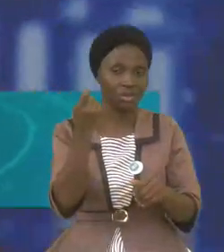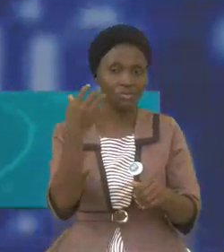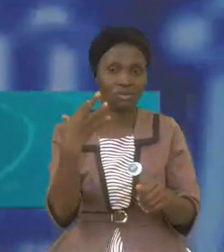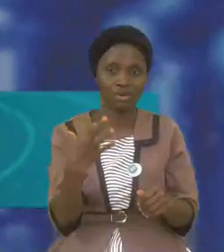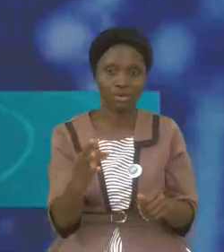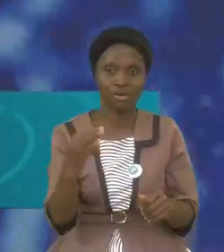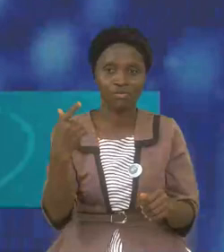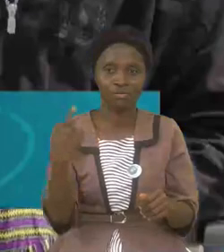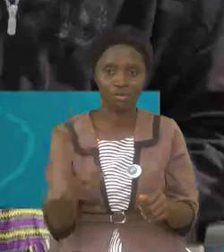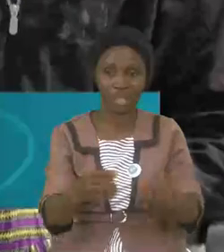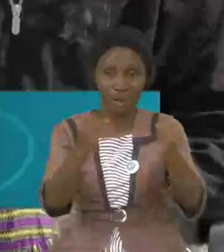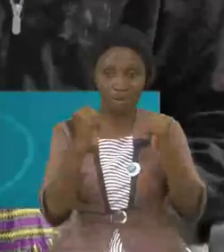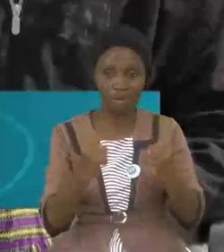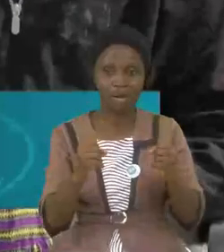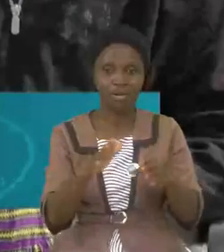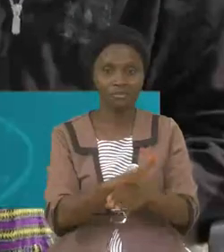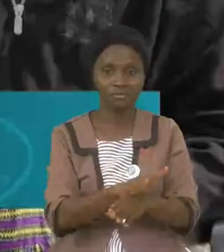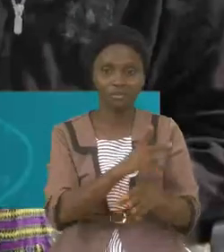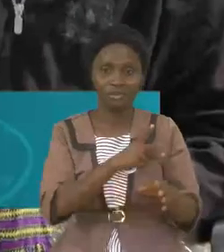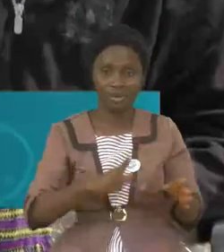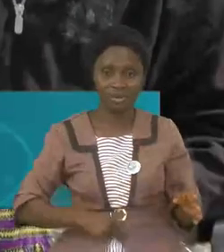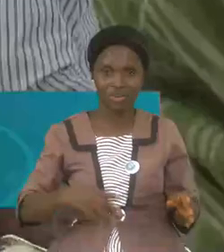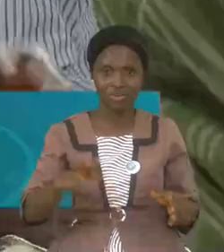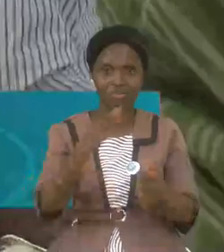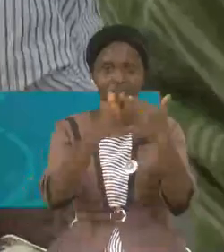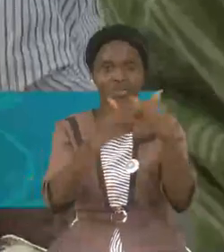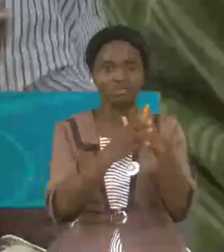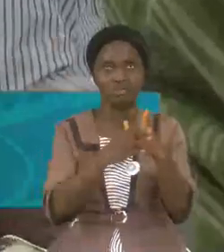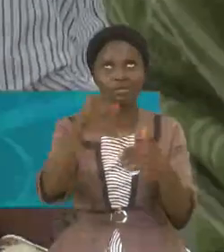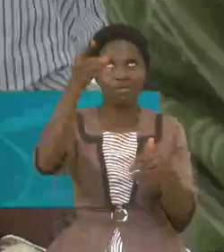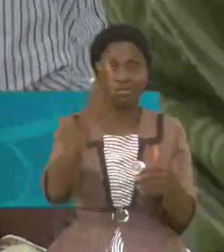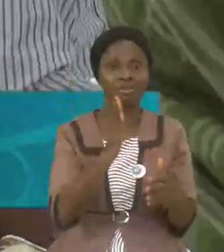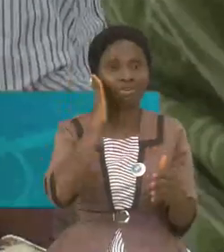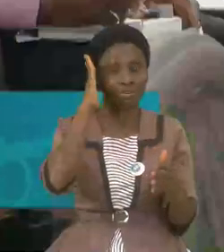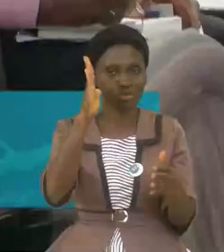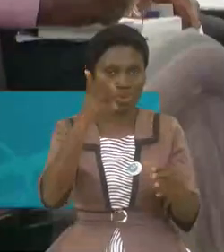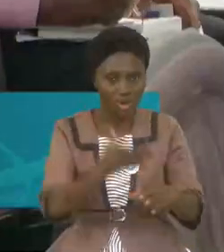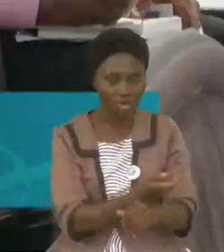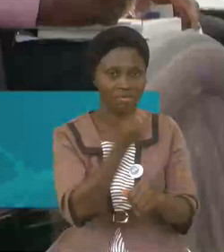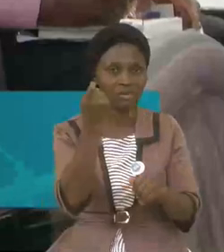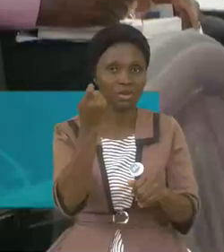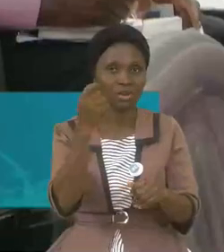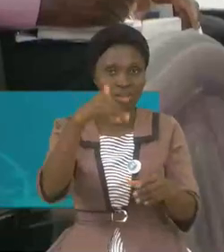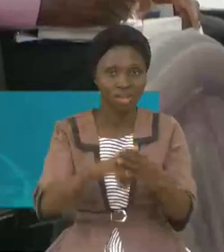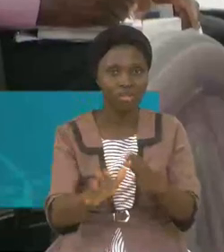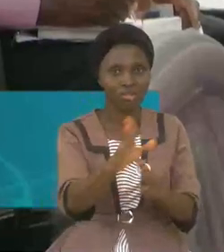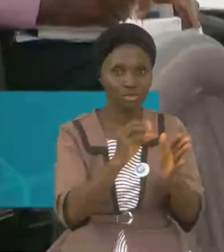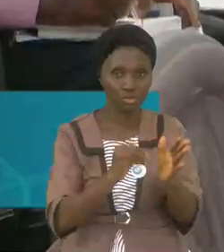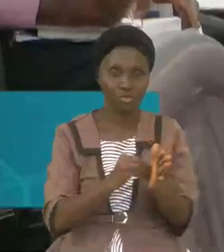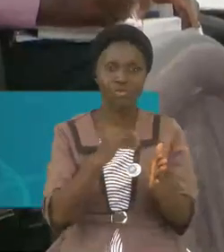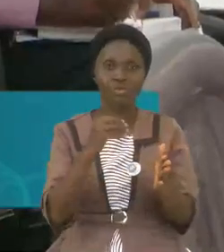Le triomphe. Dieu va triompher en tout domaine. Dans votre